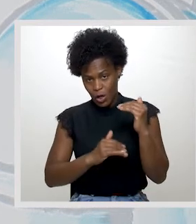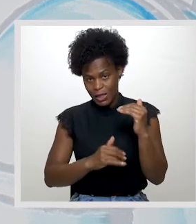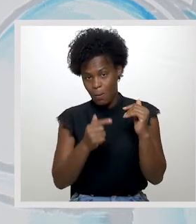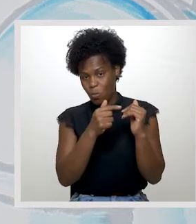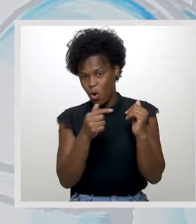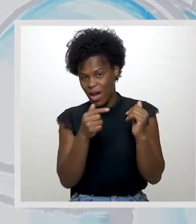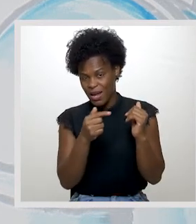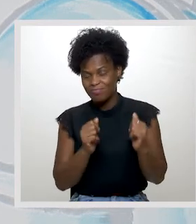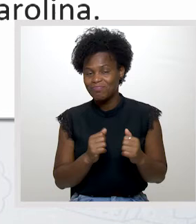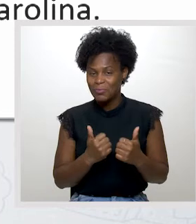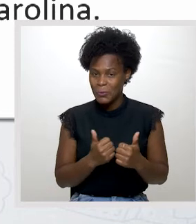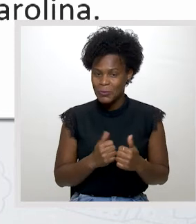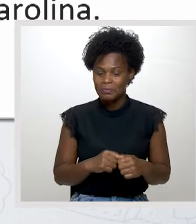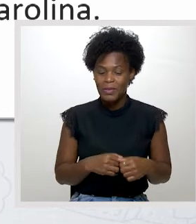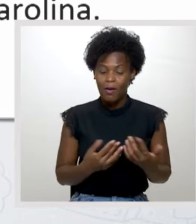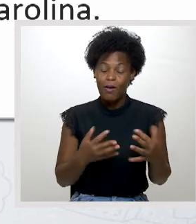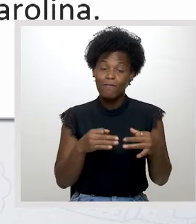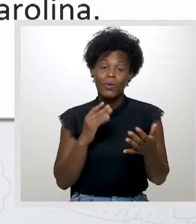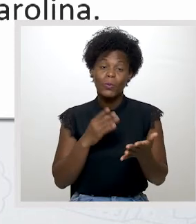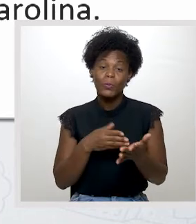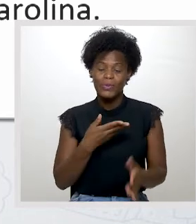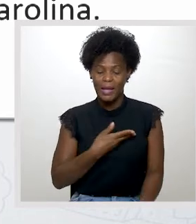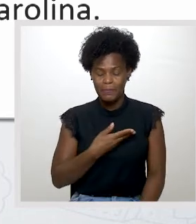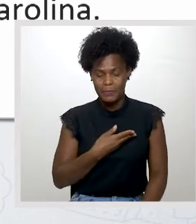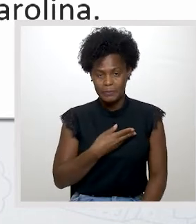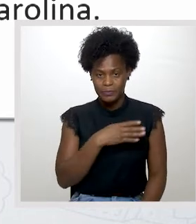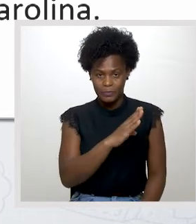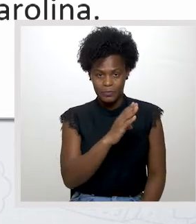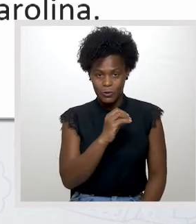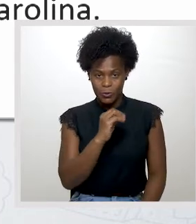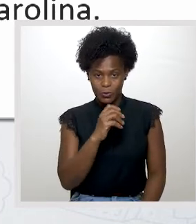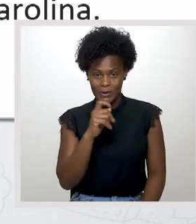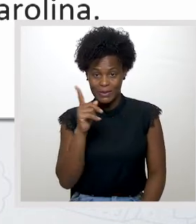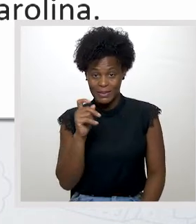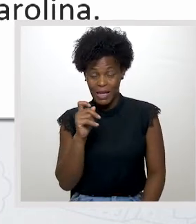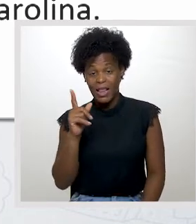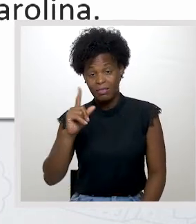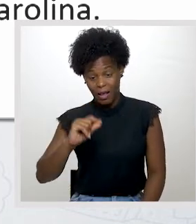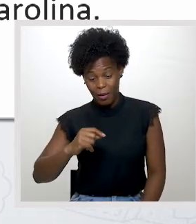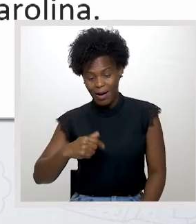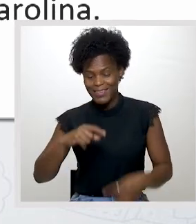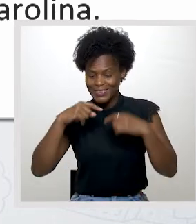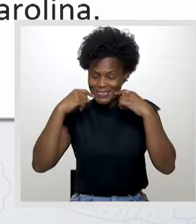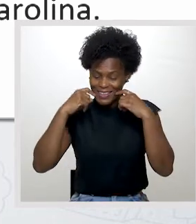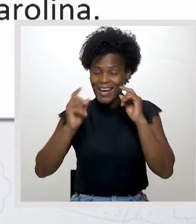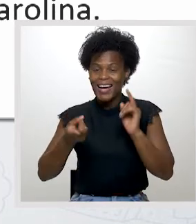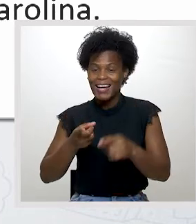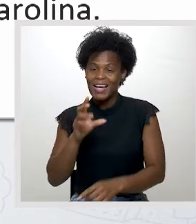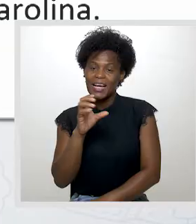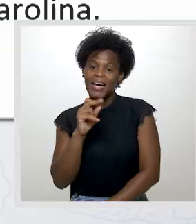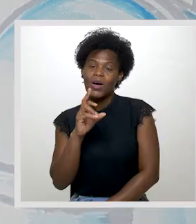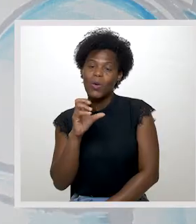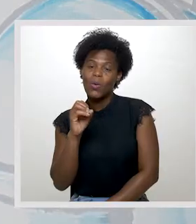d'infériorité. Très bien. Finalement, le D. José est aussi souriant que